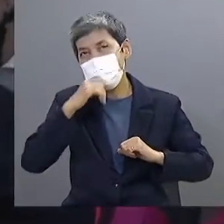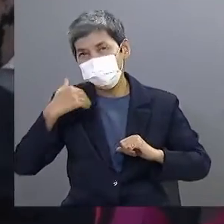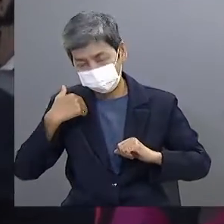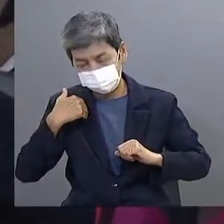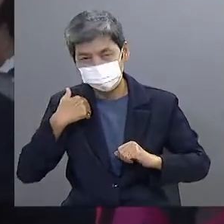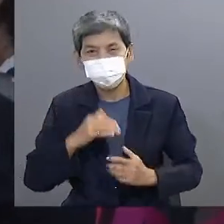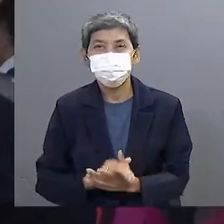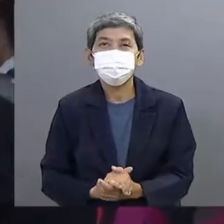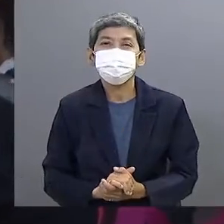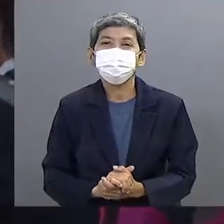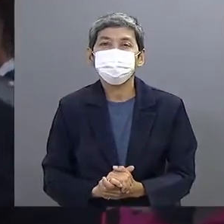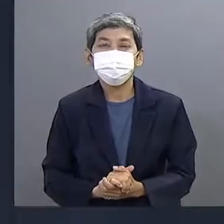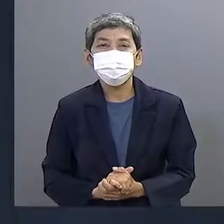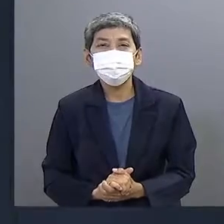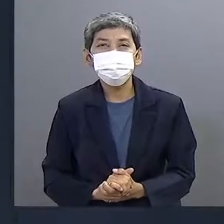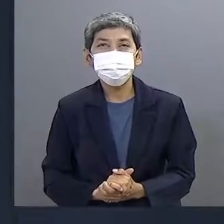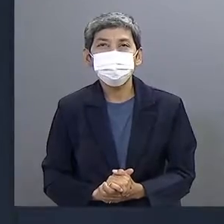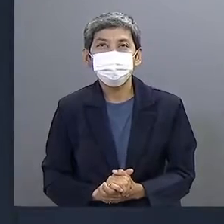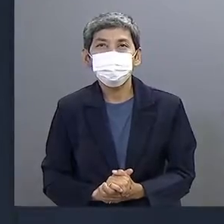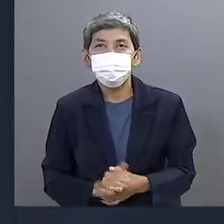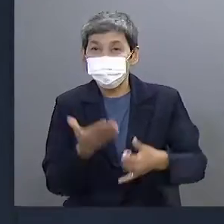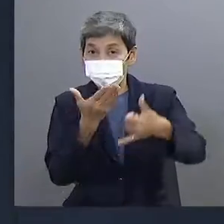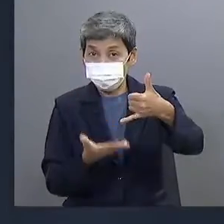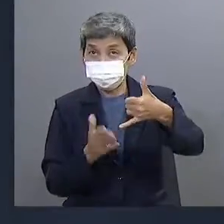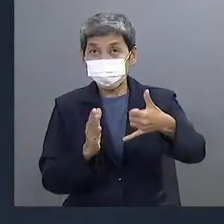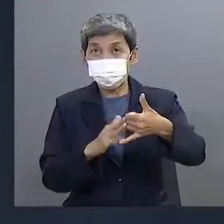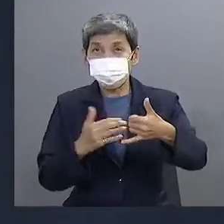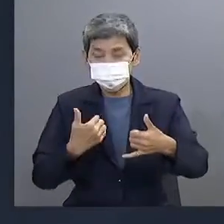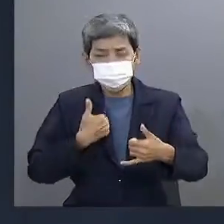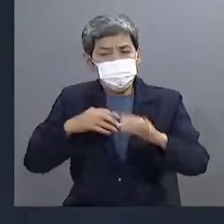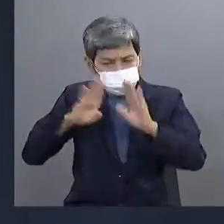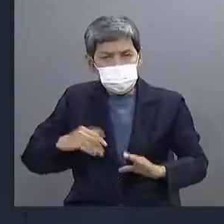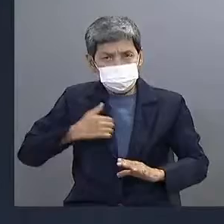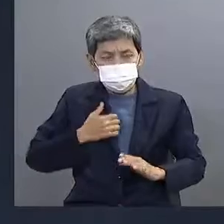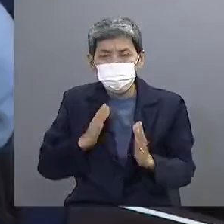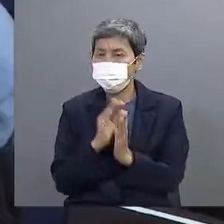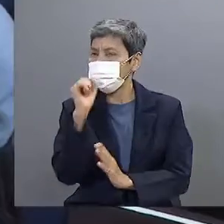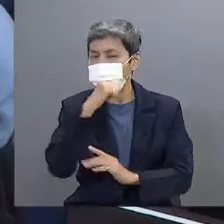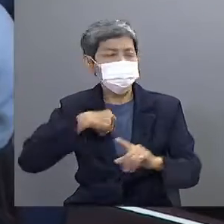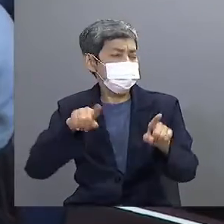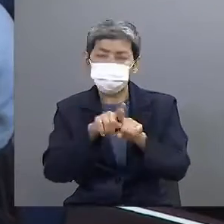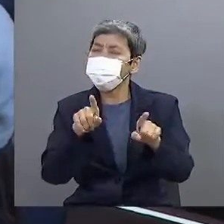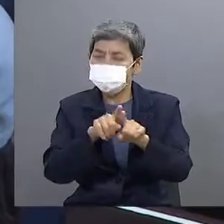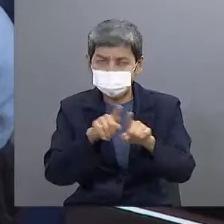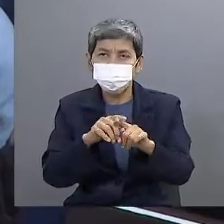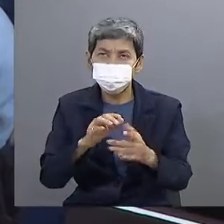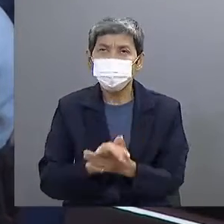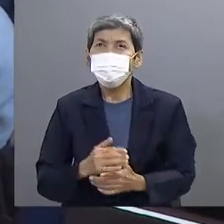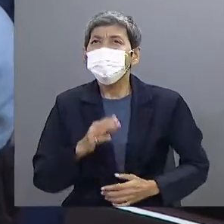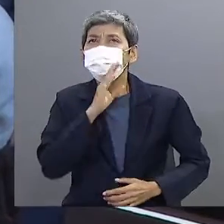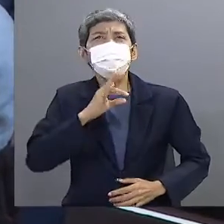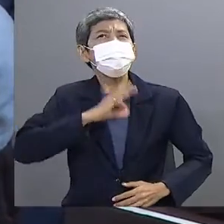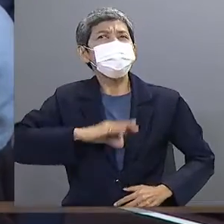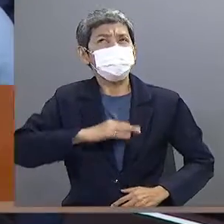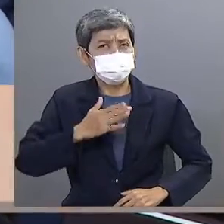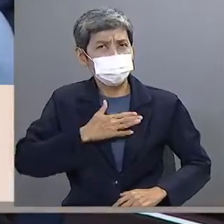หัวหน้าแก๊ง คาแรคเตอร์ในหนังต้องบอกว่าใกล้เคียงกับคาแรคเตอร์เวลาอยู่บนเวทีร้องเพลงก็จริงครับแต่ถ้าถามความรู้สึกว่าการเล่นหนัง